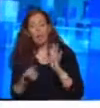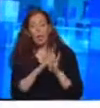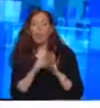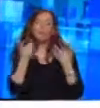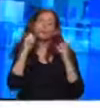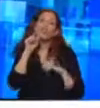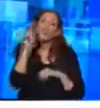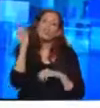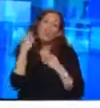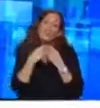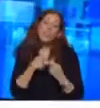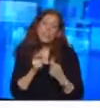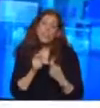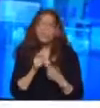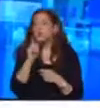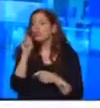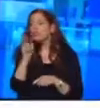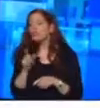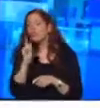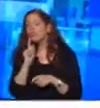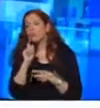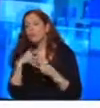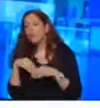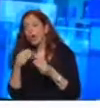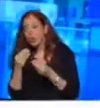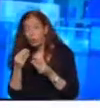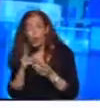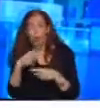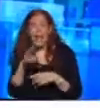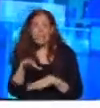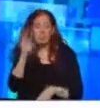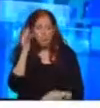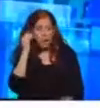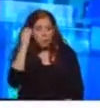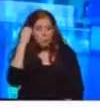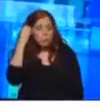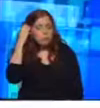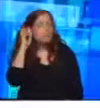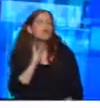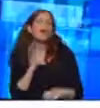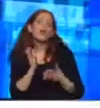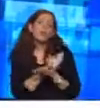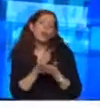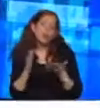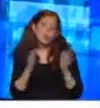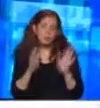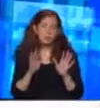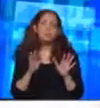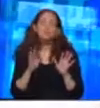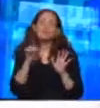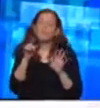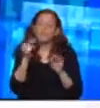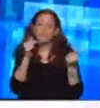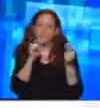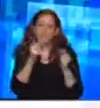כנסת, שמי ששם משפחתו הוא מאי, לא יכול להצביע לכנסת. כן, ובכל זאת מאי... אני החלטתי לחוקק חוק ברוב של 61, שכל מי שמתחיל...